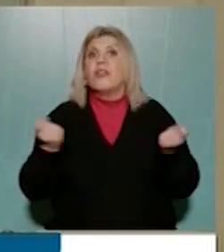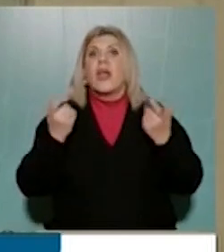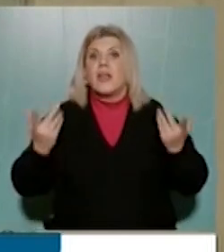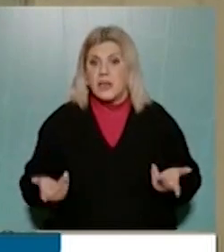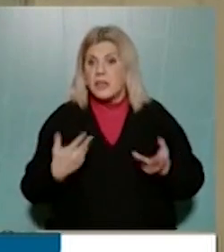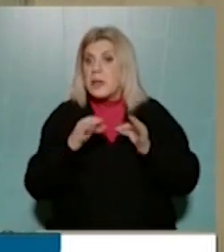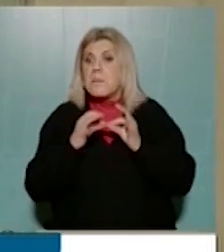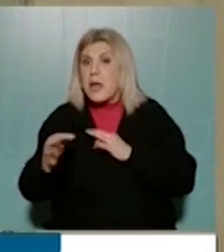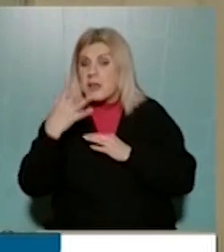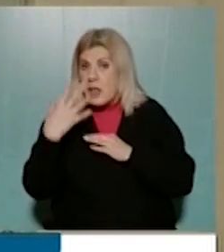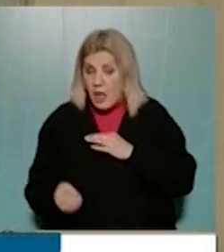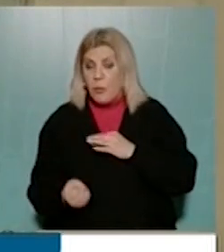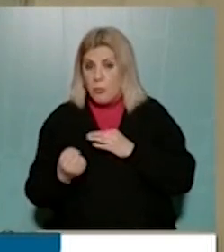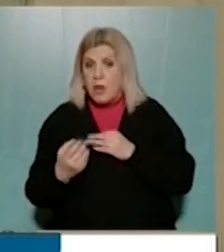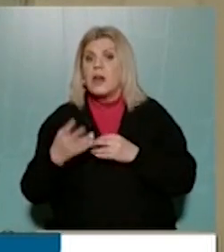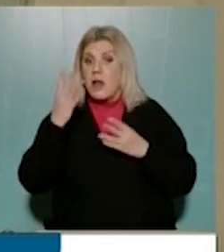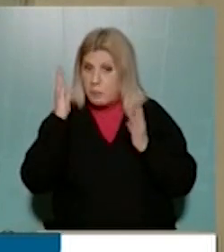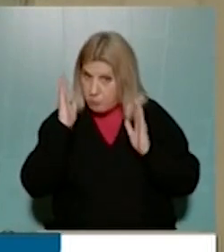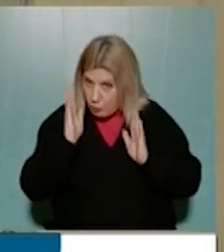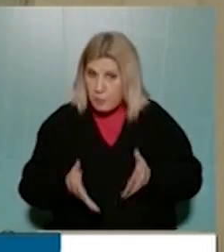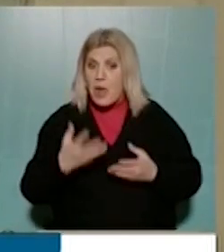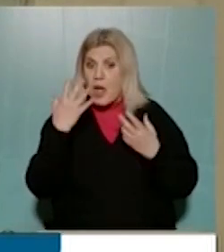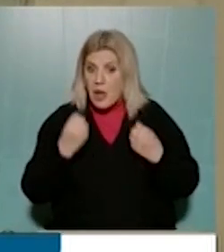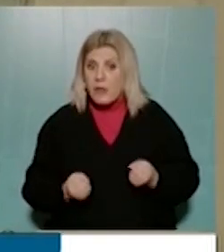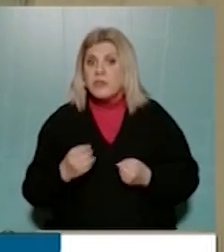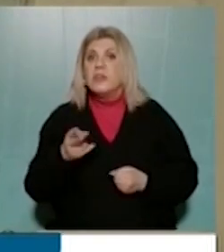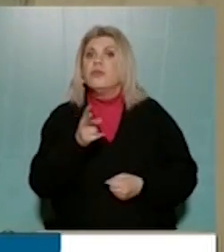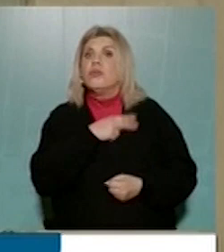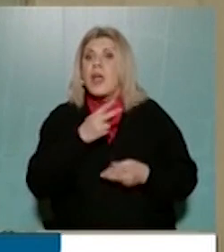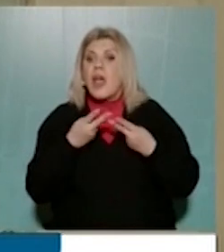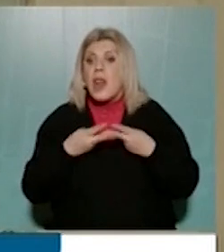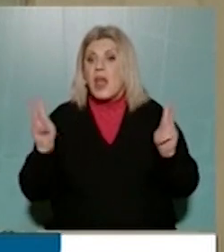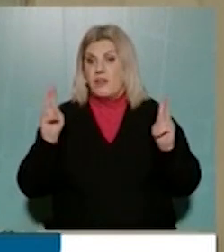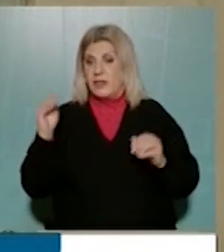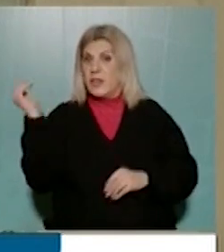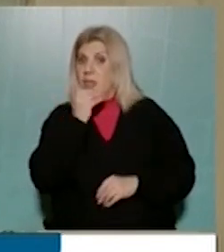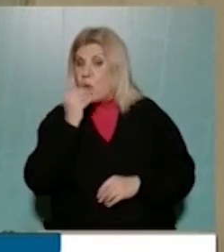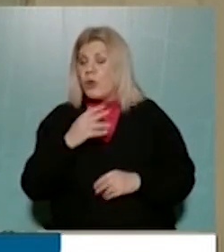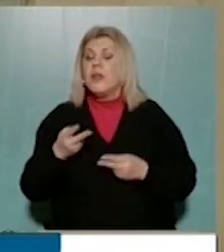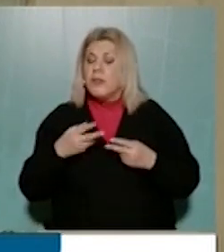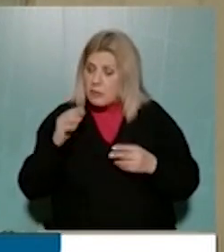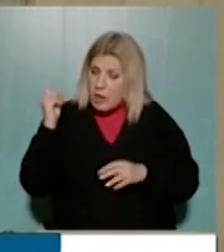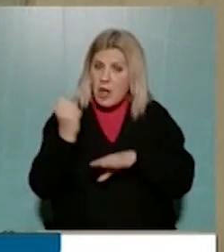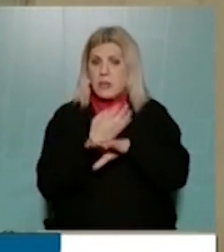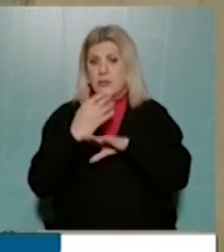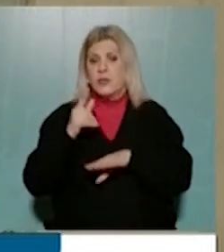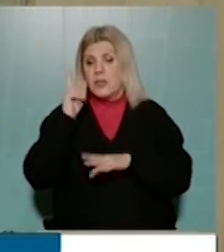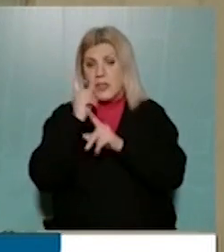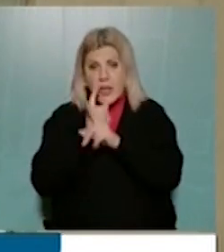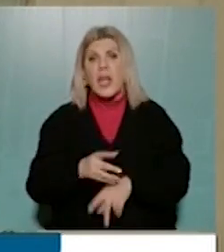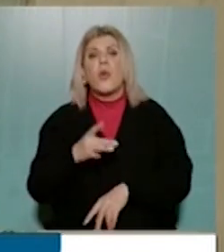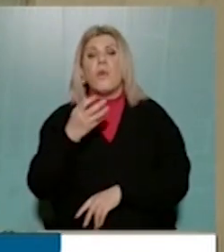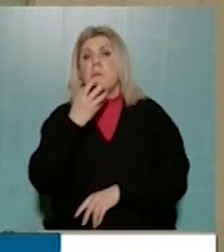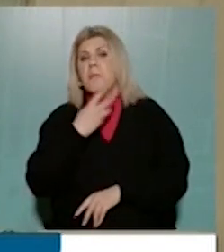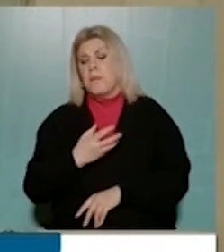τι μέτρα έχουν ληφθεί ώστε να μπορεί να έχουμε ελεύθερη διέλευση τέλος πάντων γρήγορη διέλευση των ασθενοφόρων ιδίως για τον παπαγεωργίου